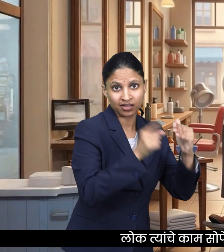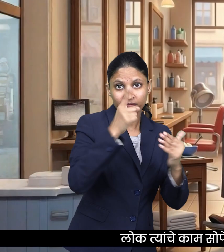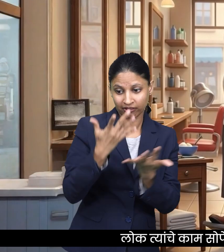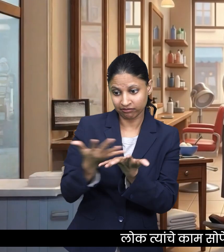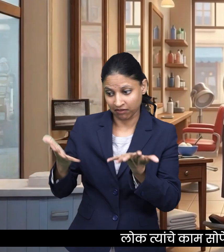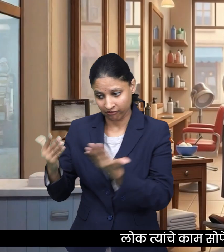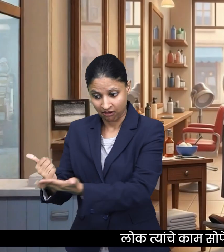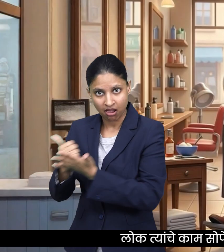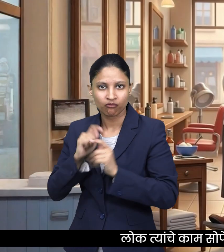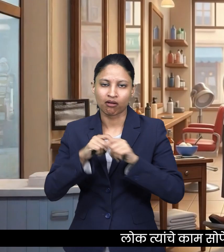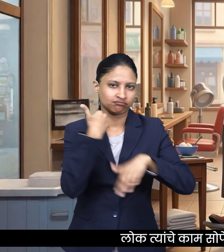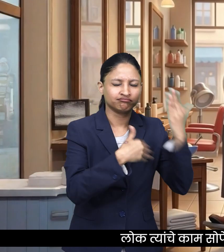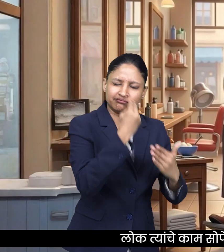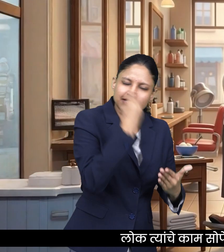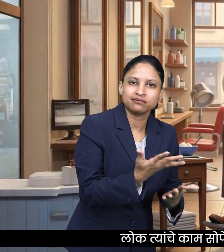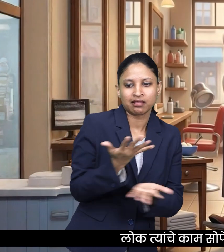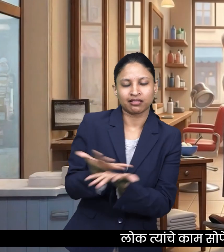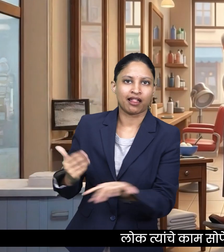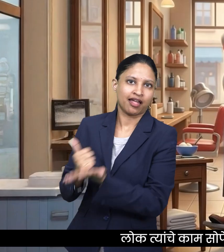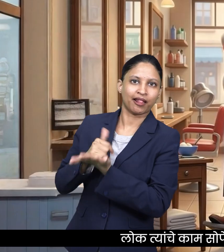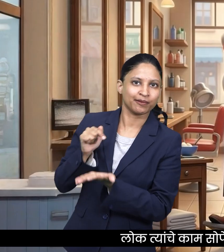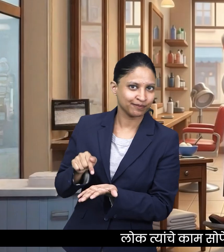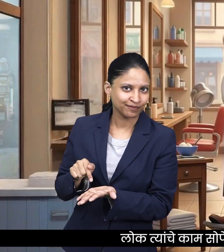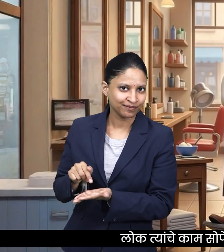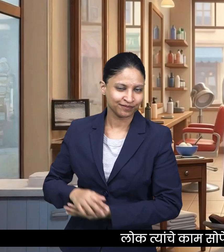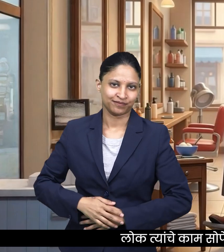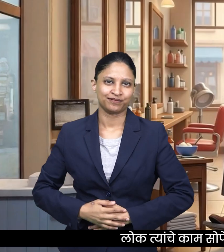सोपे करण्यासाठी साधने वापरतात.